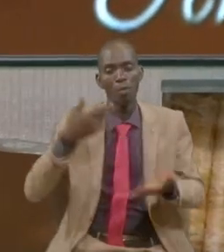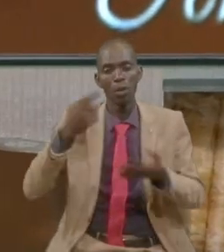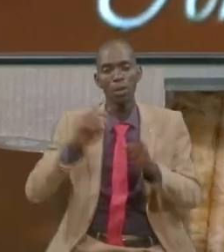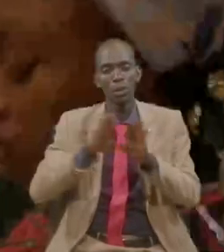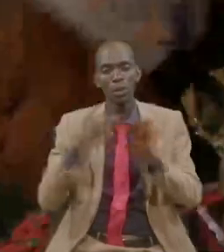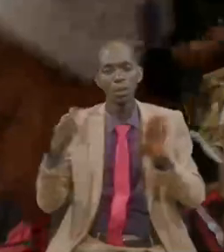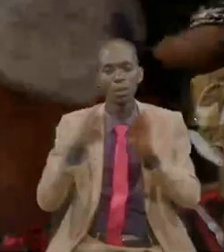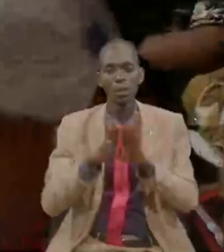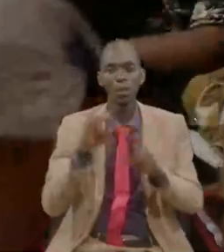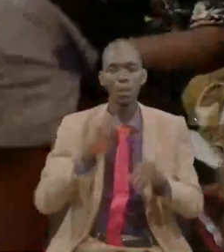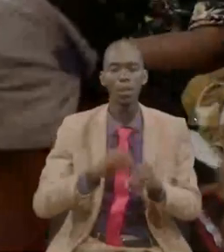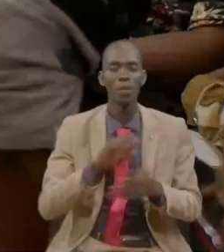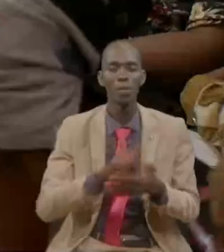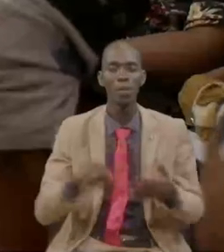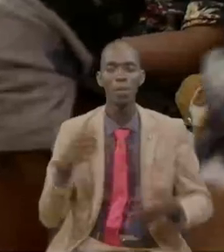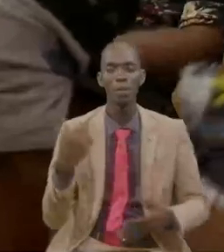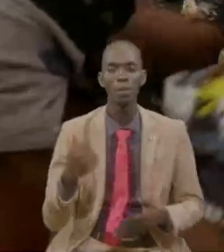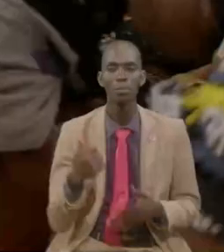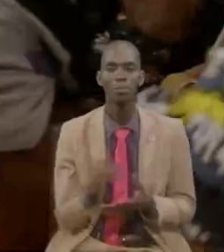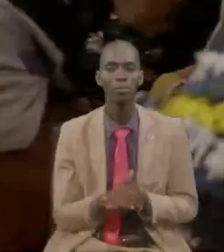porte. Verset 10.